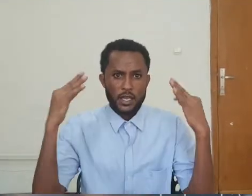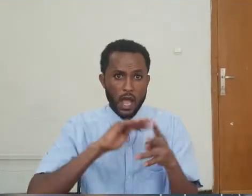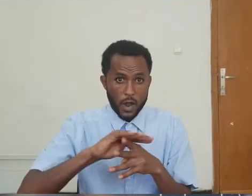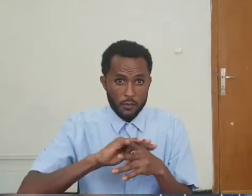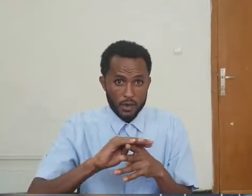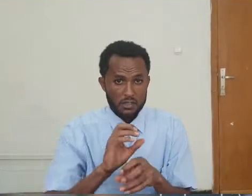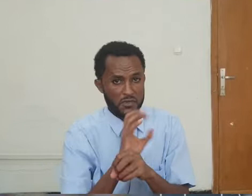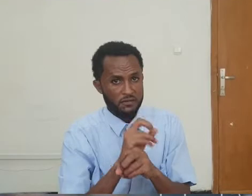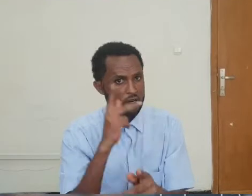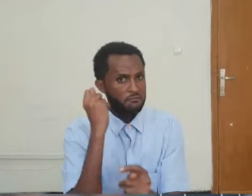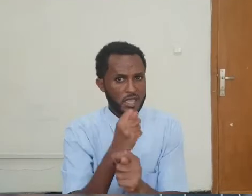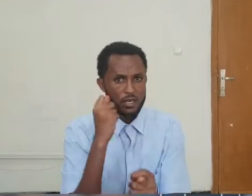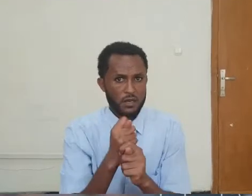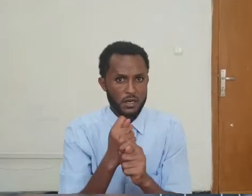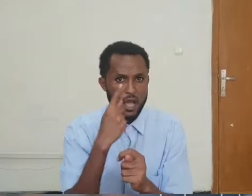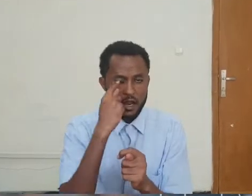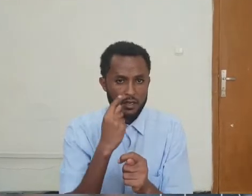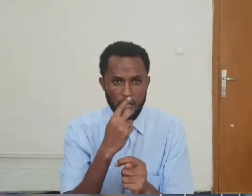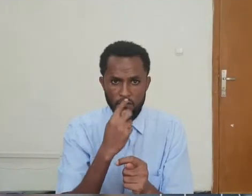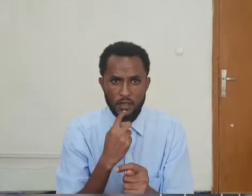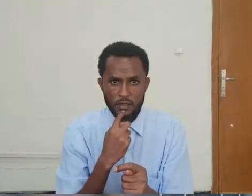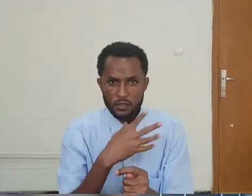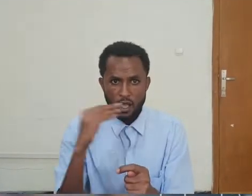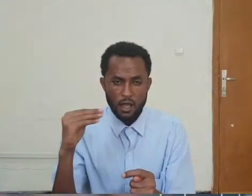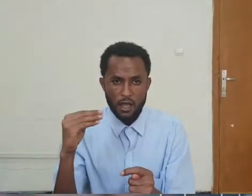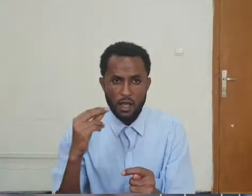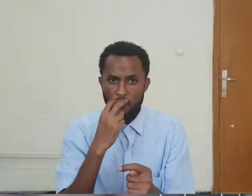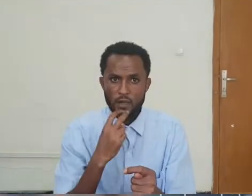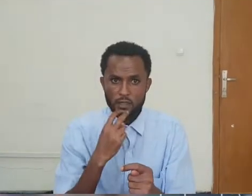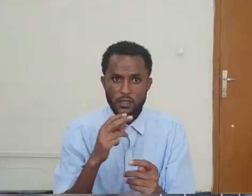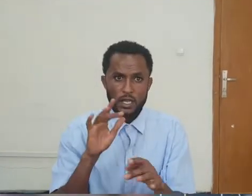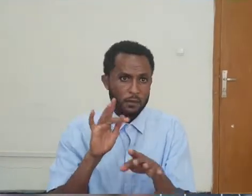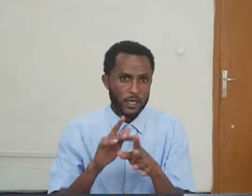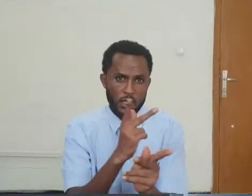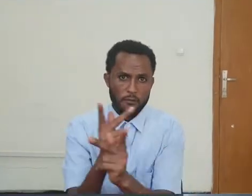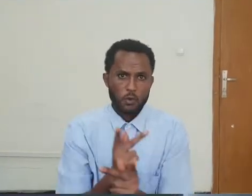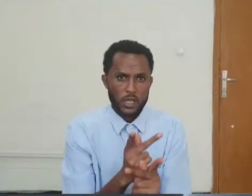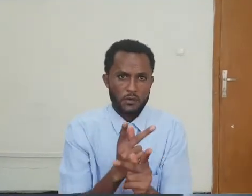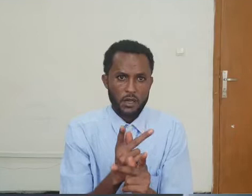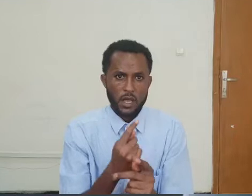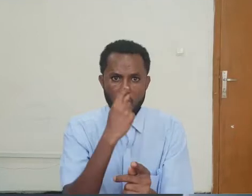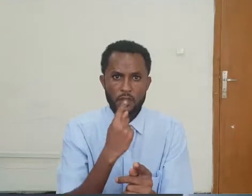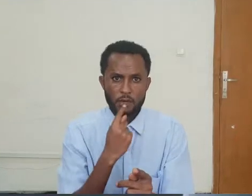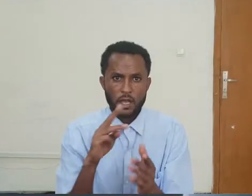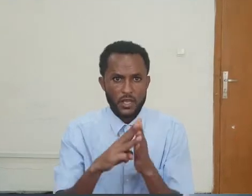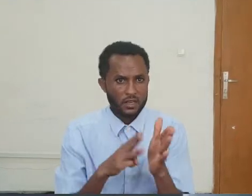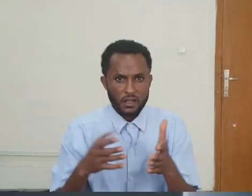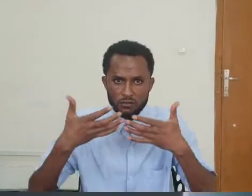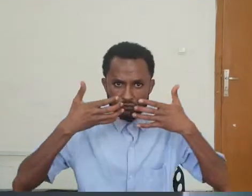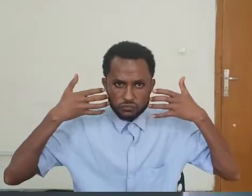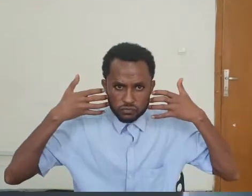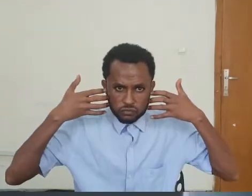ማድረግ እንችላለን። ስለሆነም ያለው መፍትሄ አንድ ነው፣ እሱም የጤና ባለሙያዎችን ምክር መተግበር። አይናችንን፣